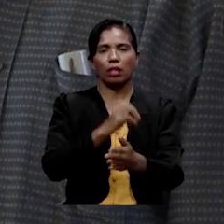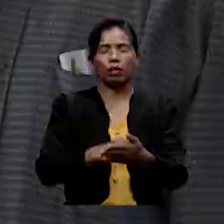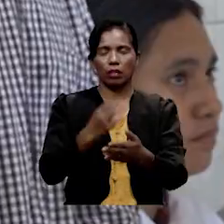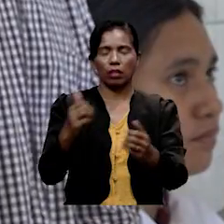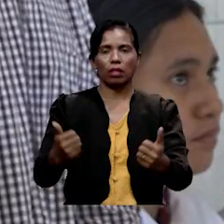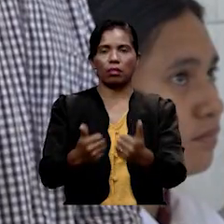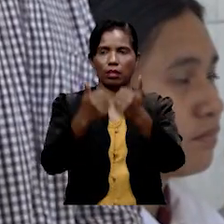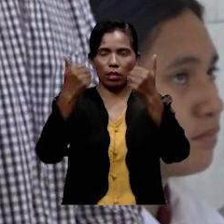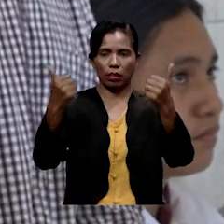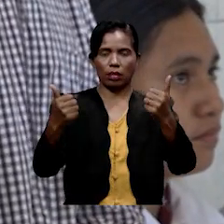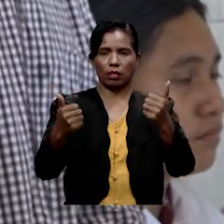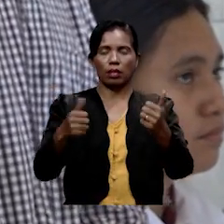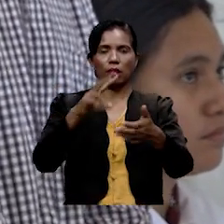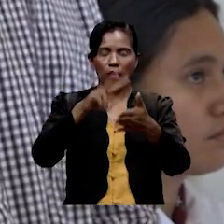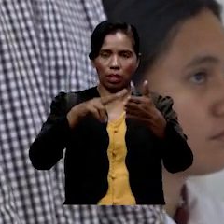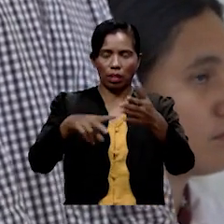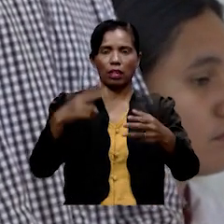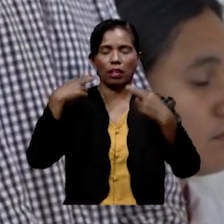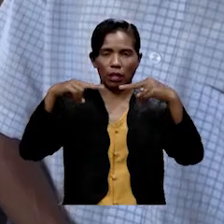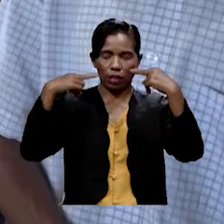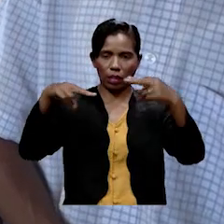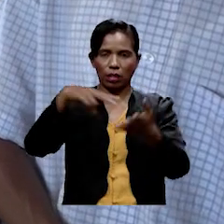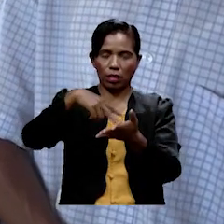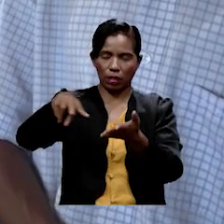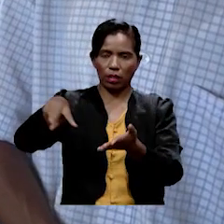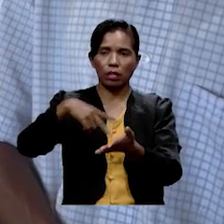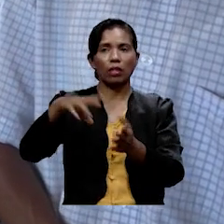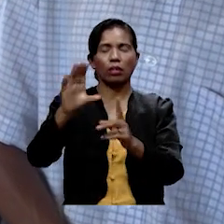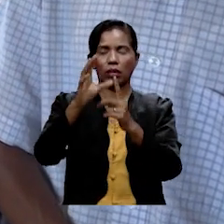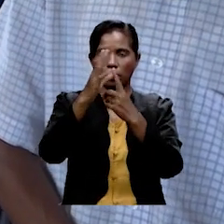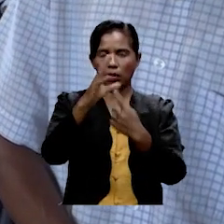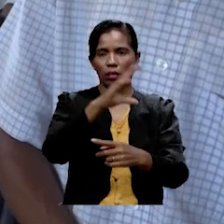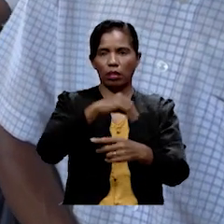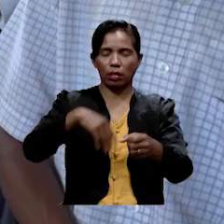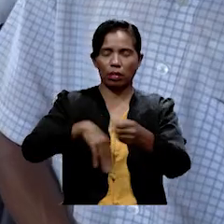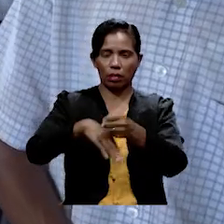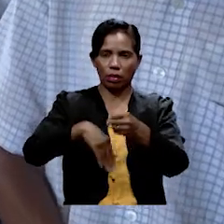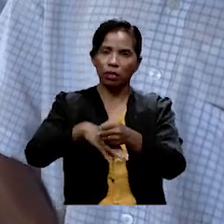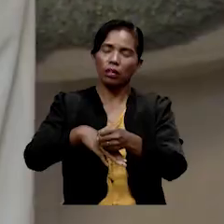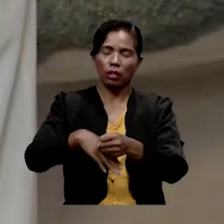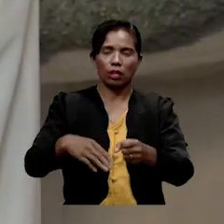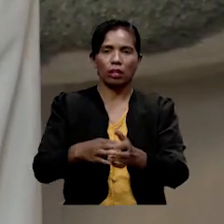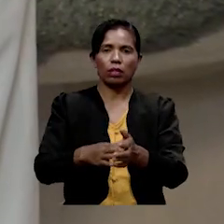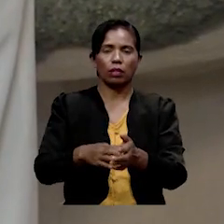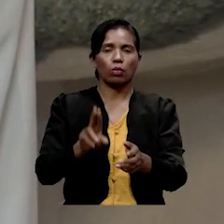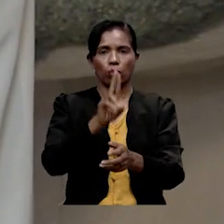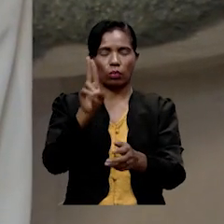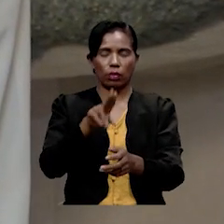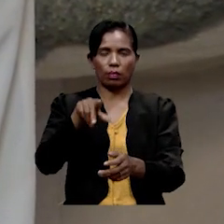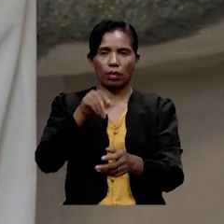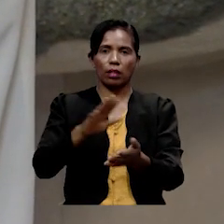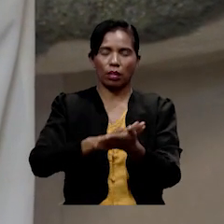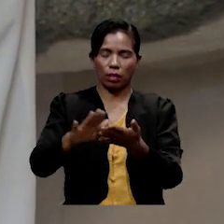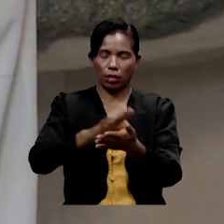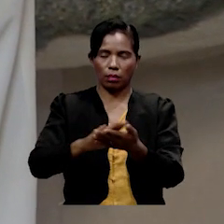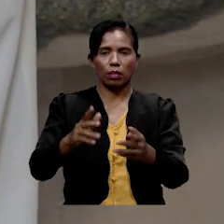kompetisaun sertame, koru, dansa kultura no moderno, zogu halai karon, tata berlindus, limpeza geral